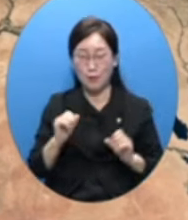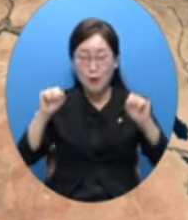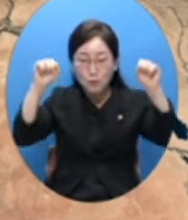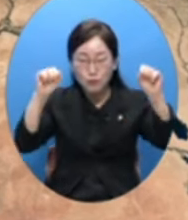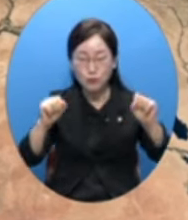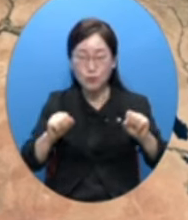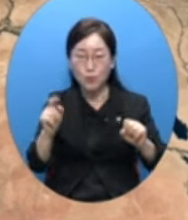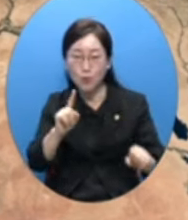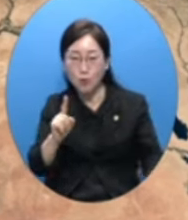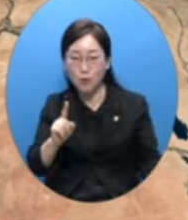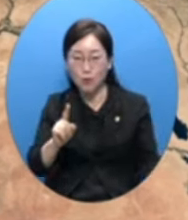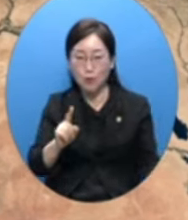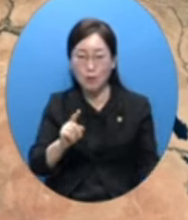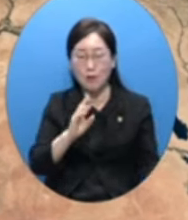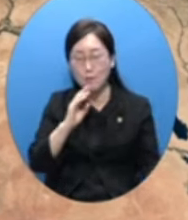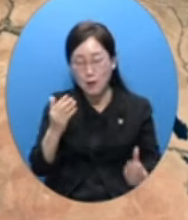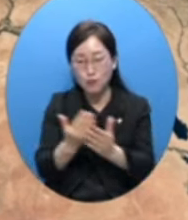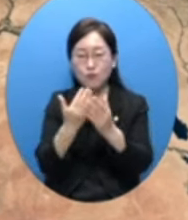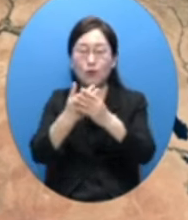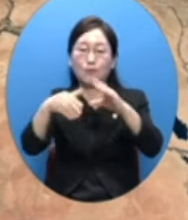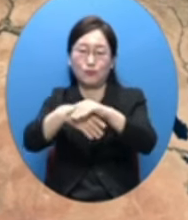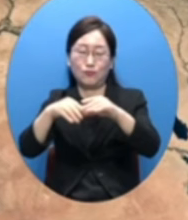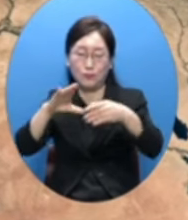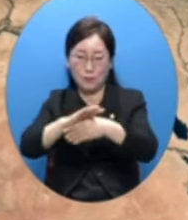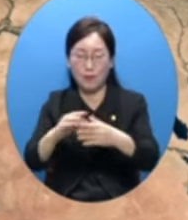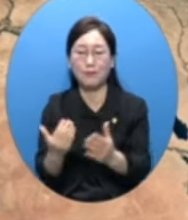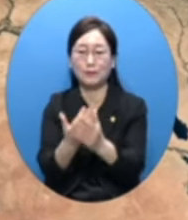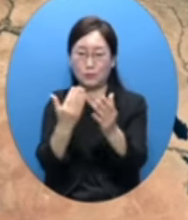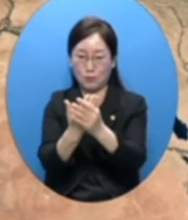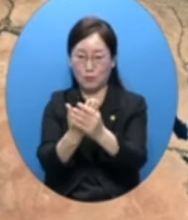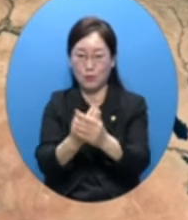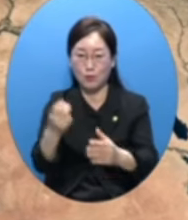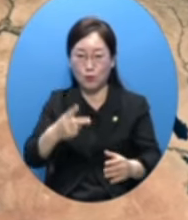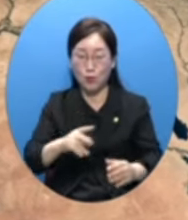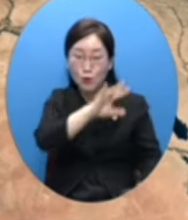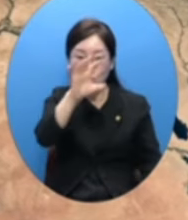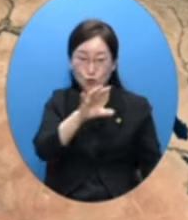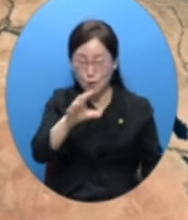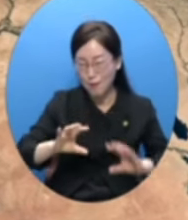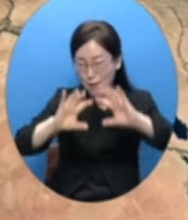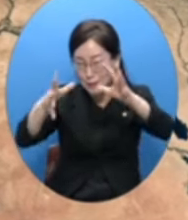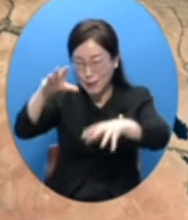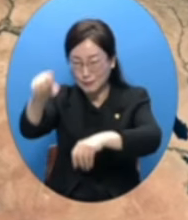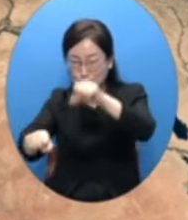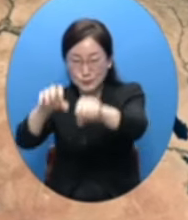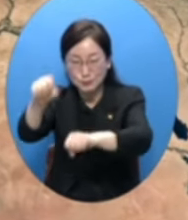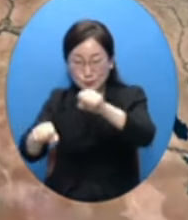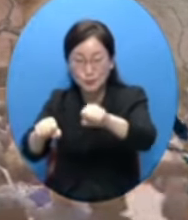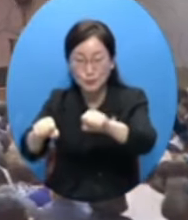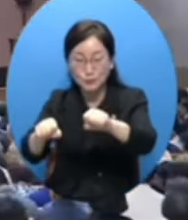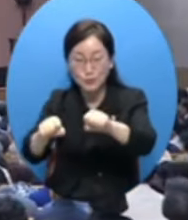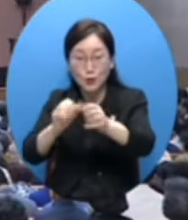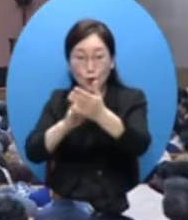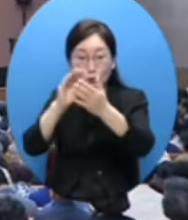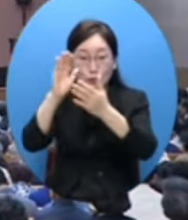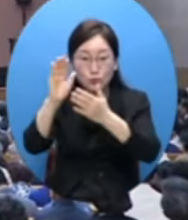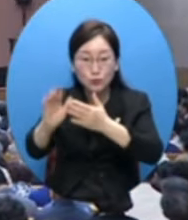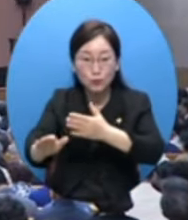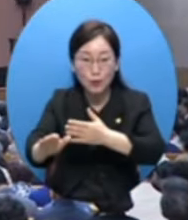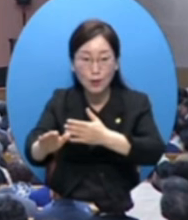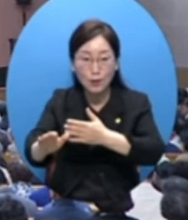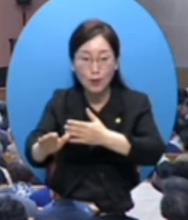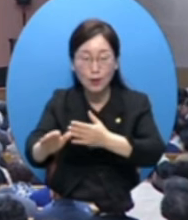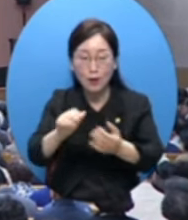발전을 꽃피우는 나라들이 되었고 유럽이 온 세계를 지배하고 난 다음 다시 유럽에서 일어난 이 놀라운